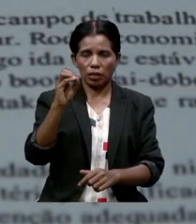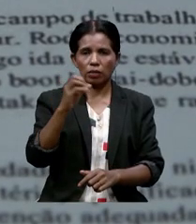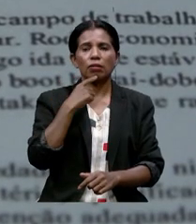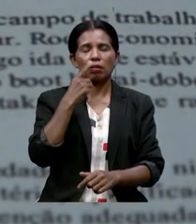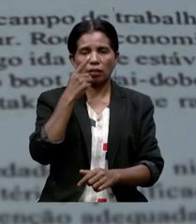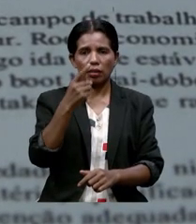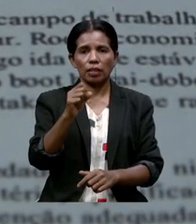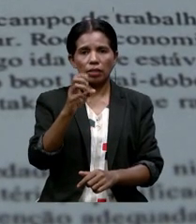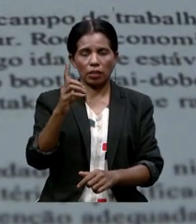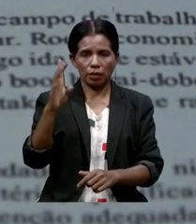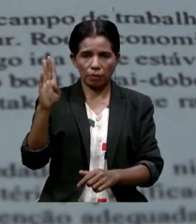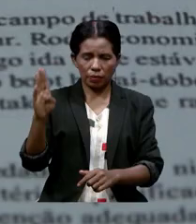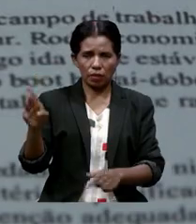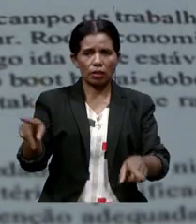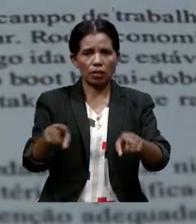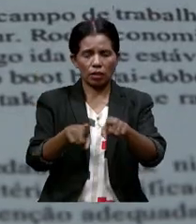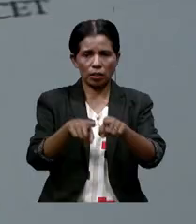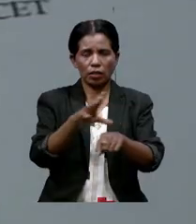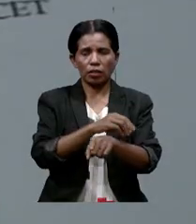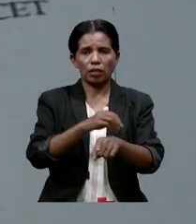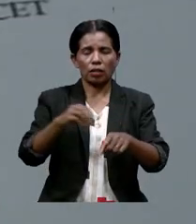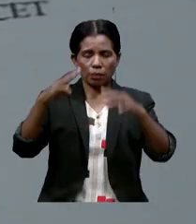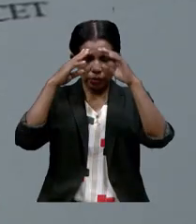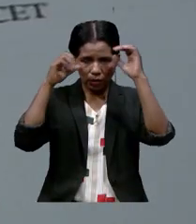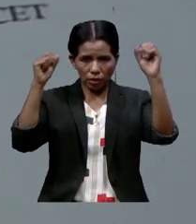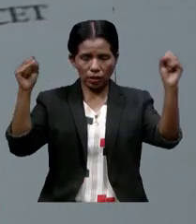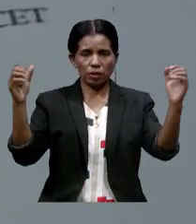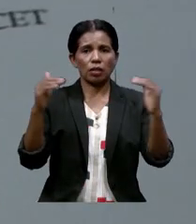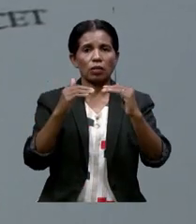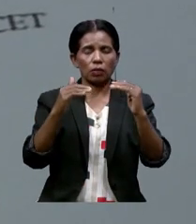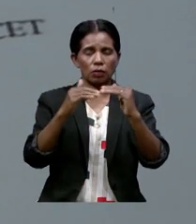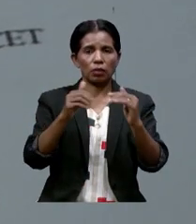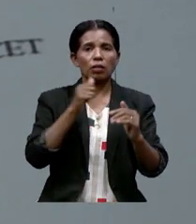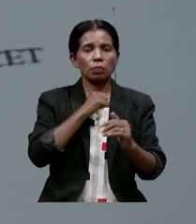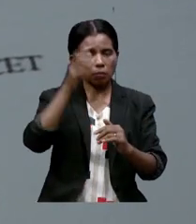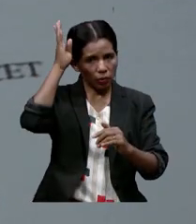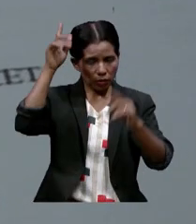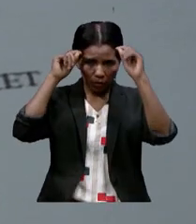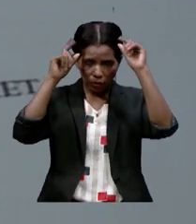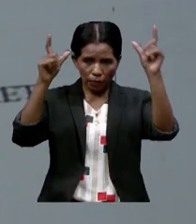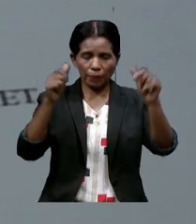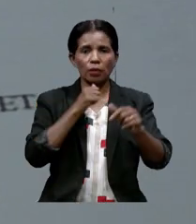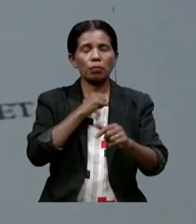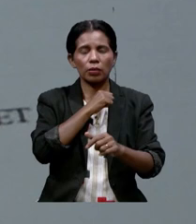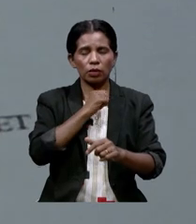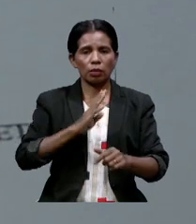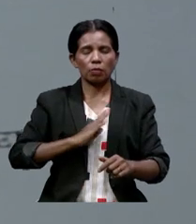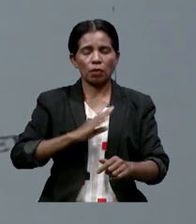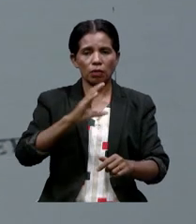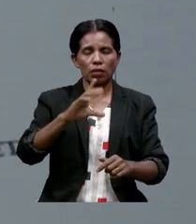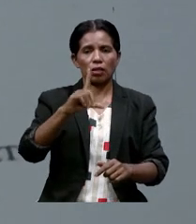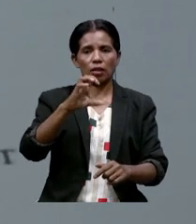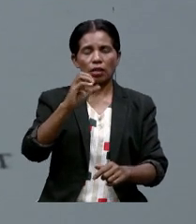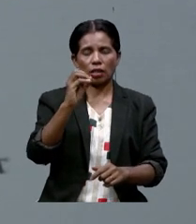Silva, SDB, nudar pró-presidente Conferência Episcopal Timorense, no bispo diocese Baucau, Dom Leandro